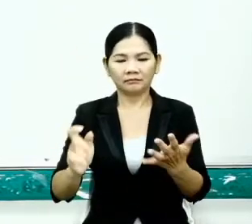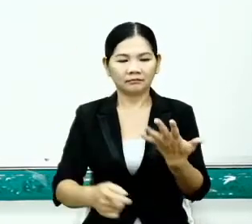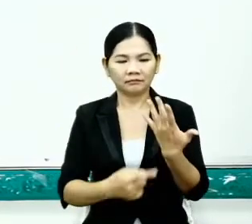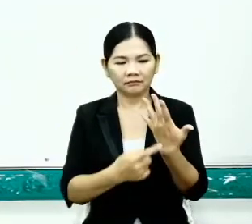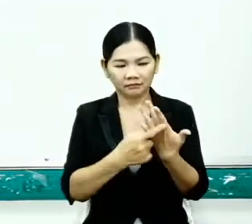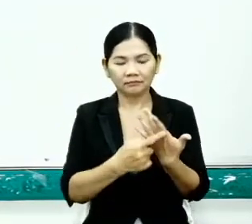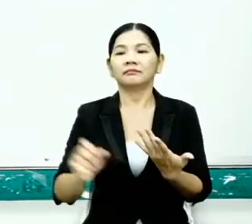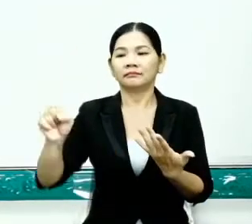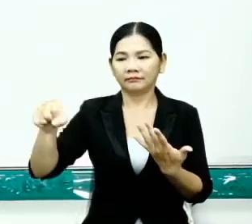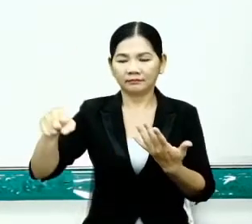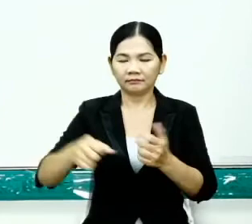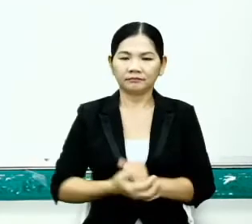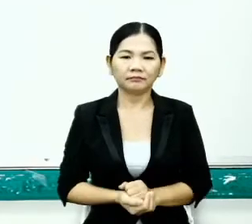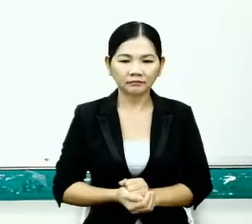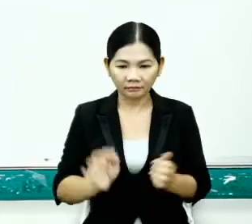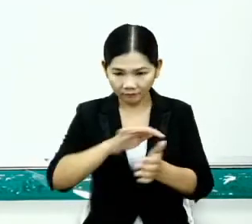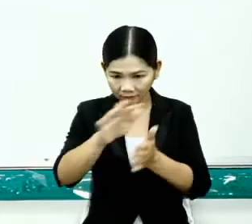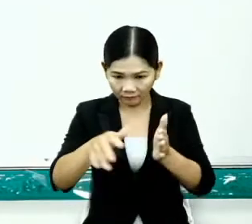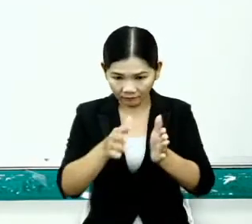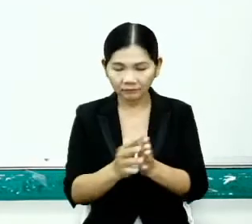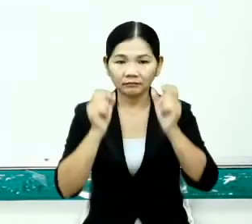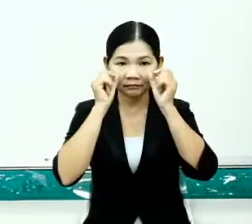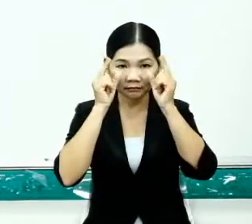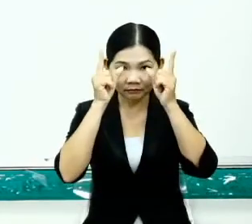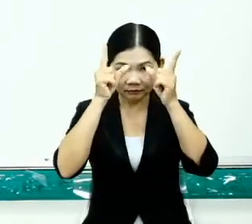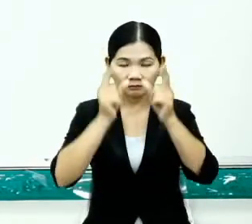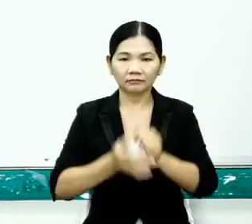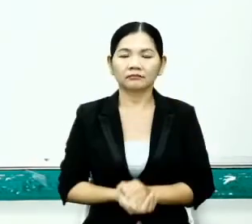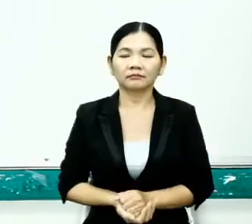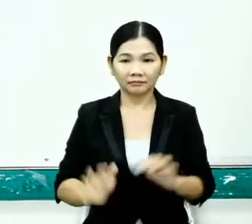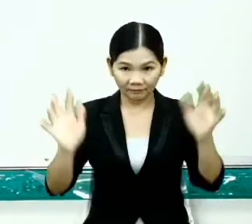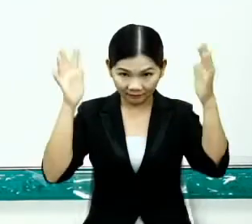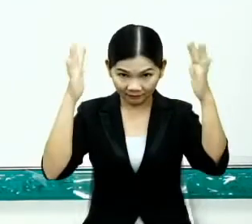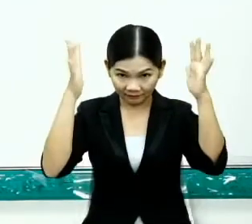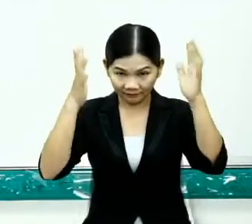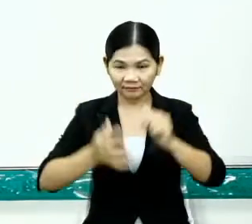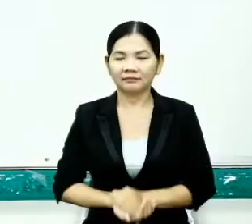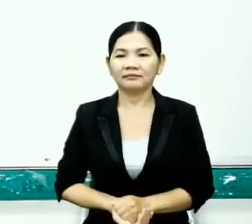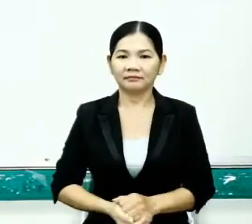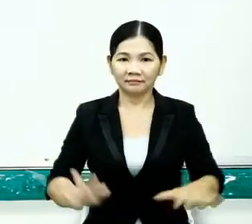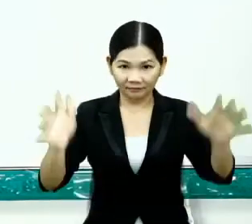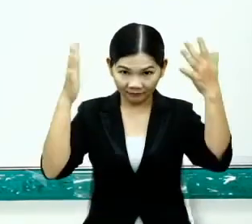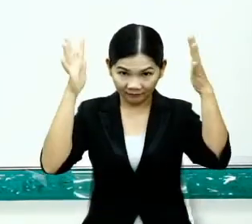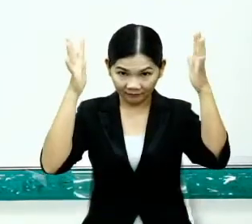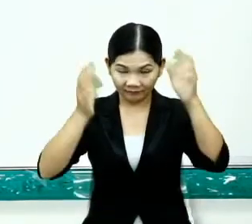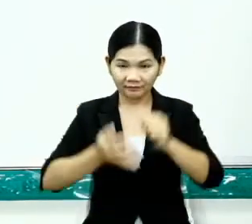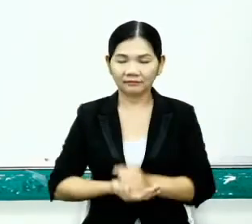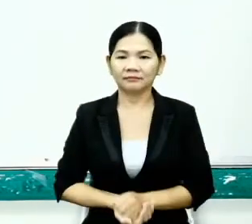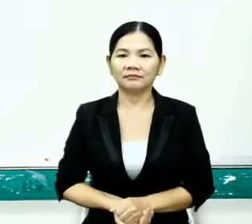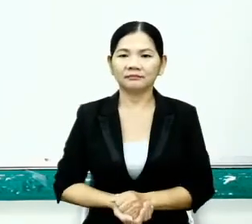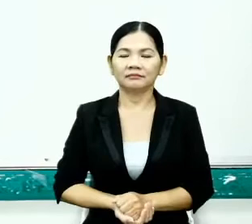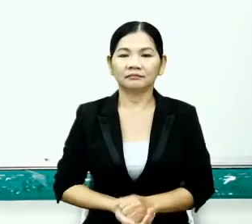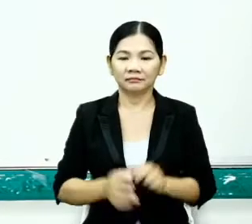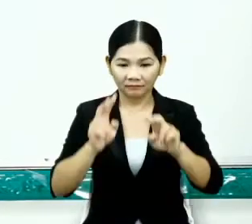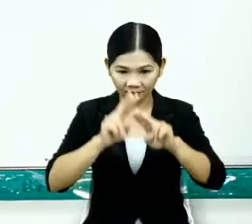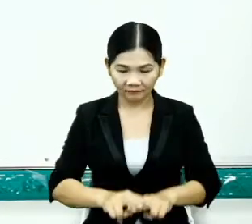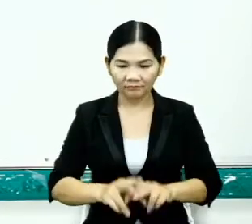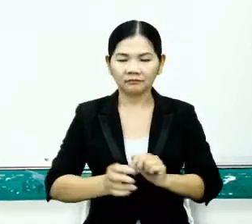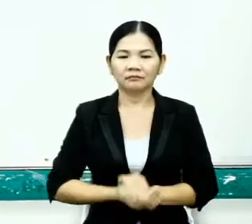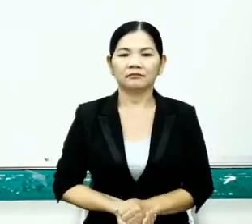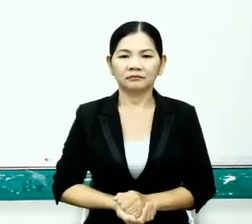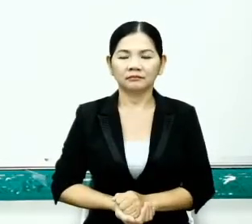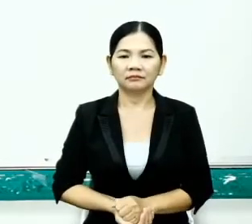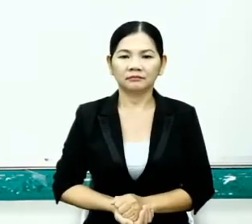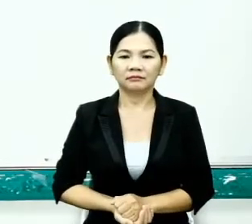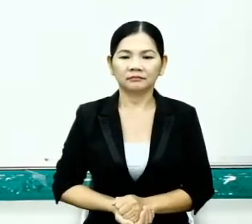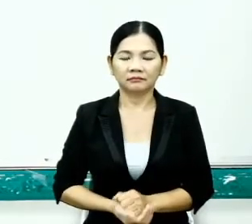ចេះចាអរគុណកូនកូនកំបាត់ផ្នែកឡើងវិញកូនតែដៃម្ដង2ដងចាអង្គុយចុះកូន